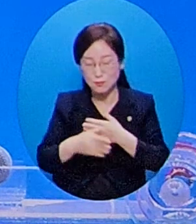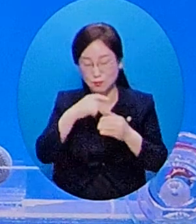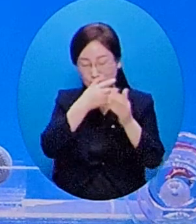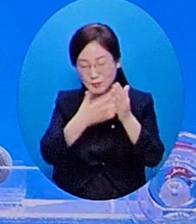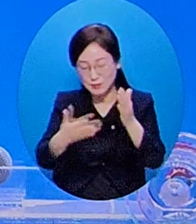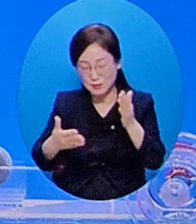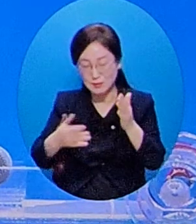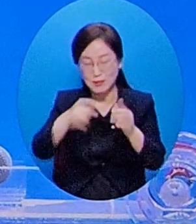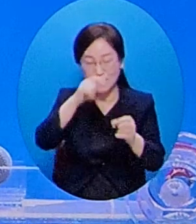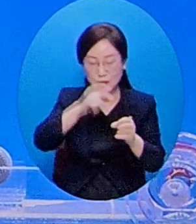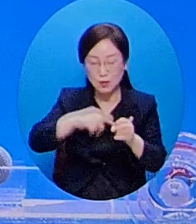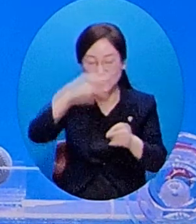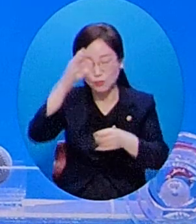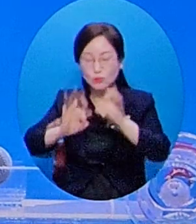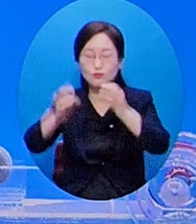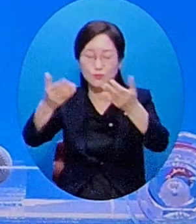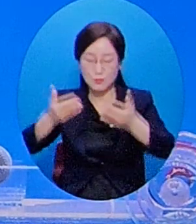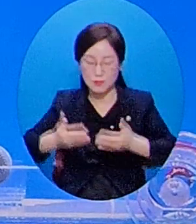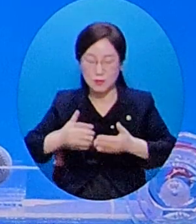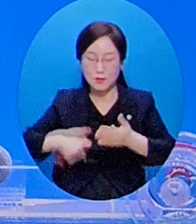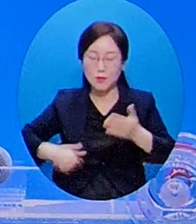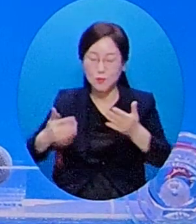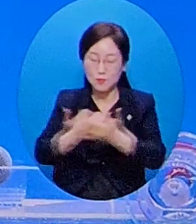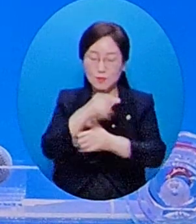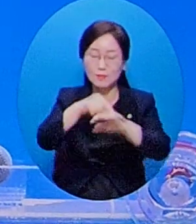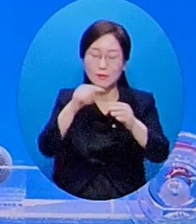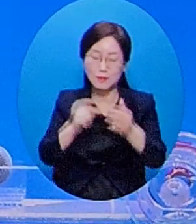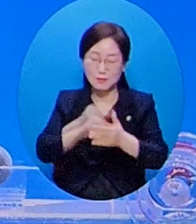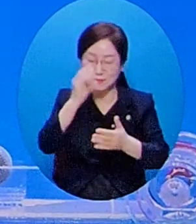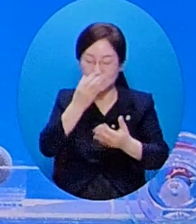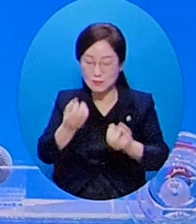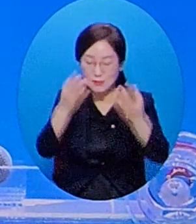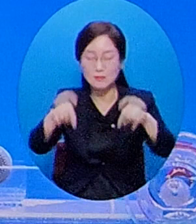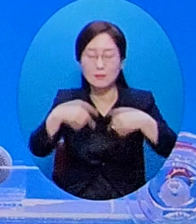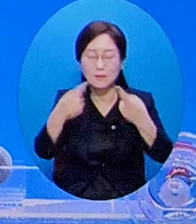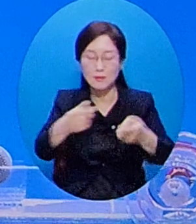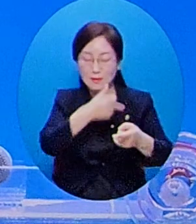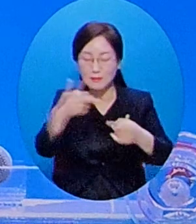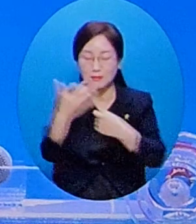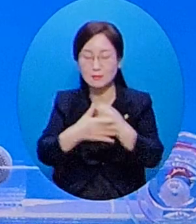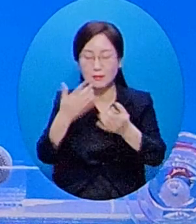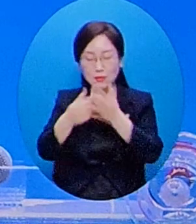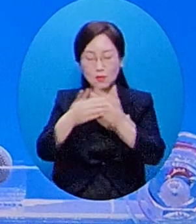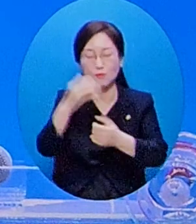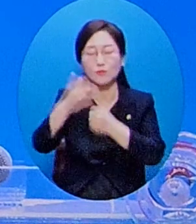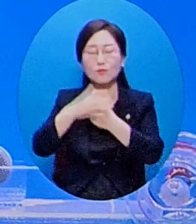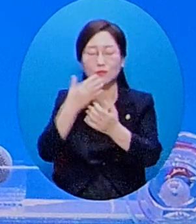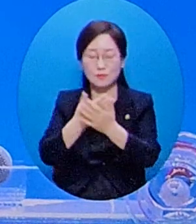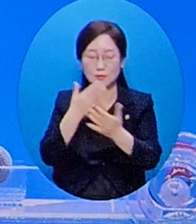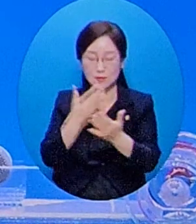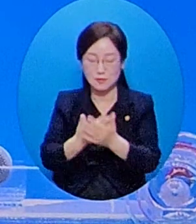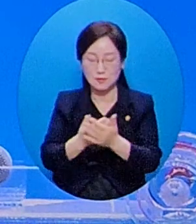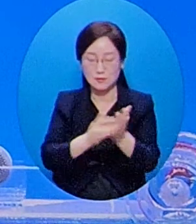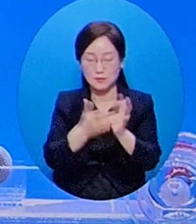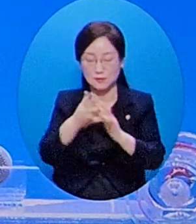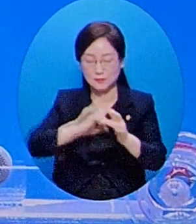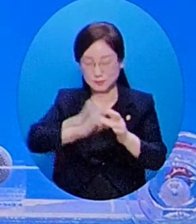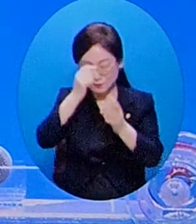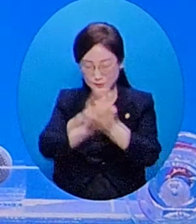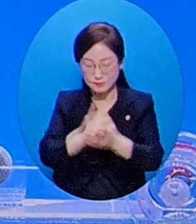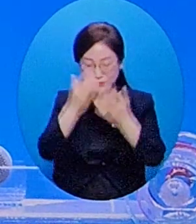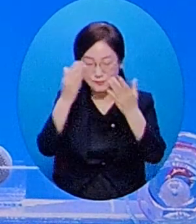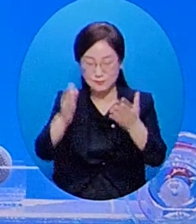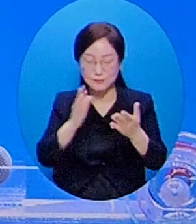포도주를 대합니다. 우리가 회개하는 마음으로 성찬에 참여하여 주님의 큰 은혜를 체험하게 하여 주시옵소서. 예수님의 이름으로